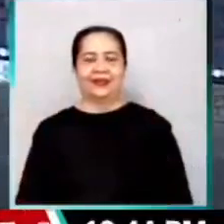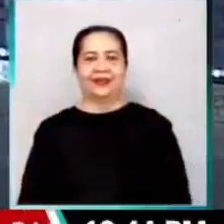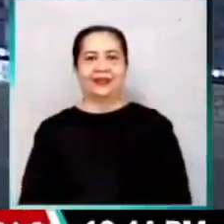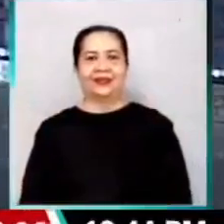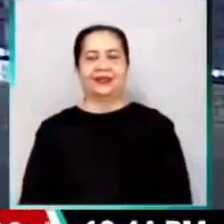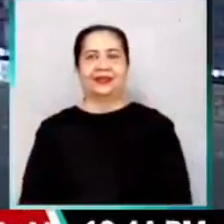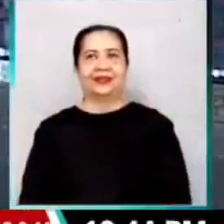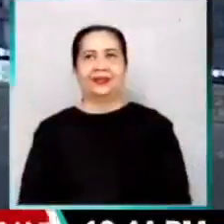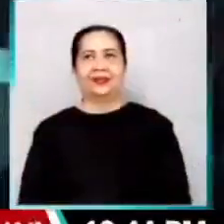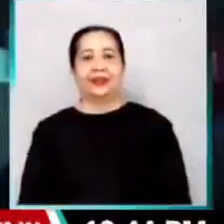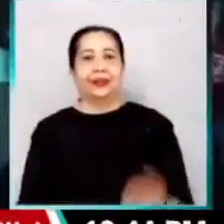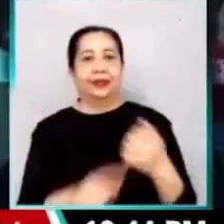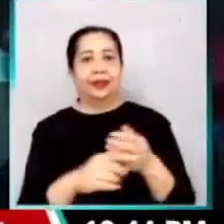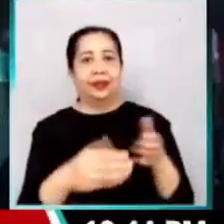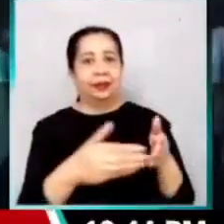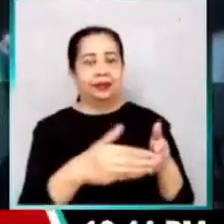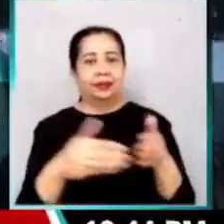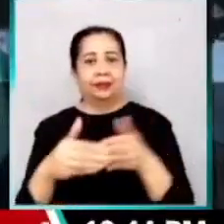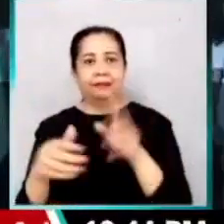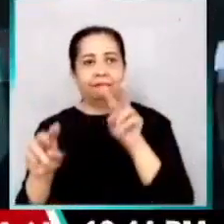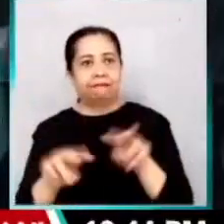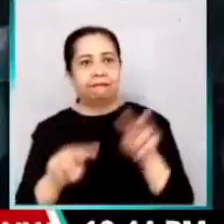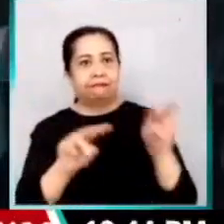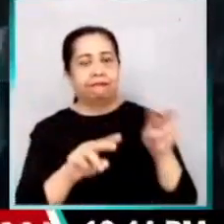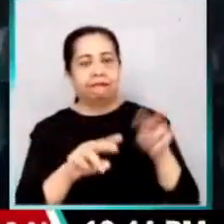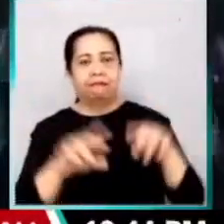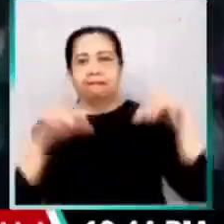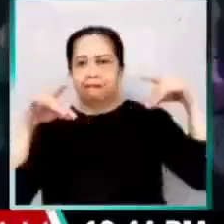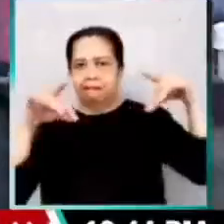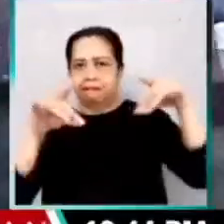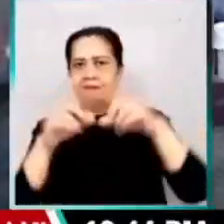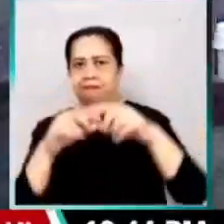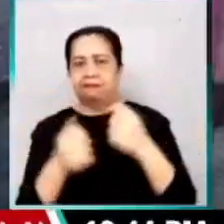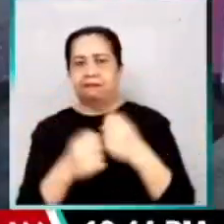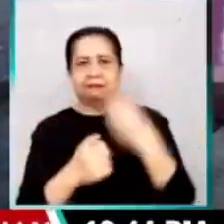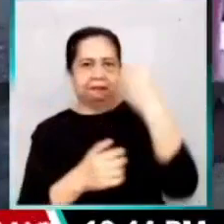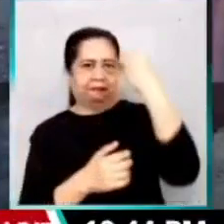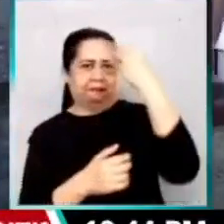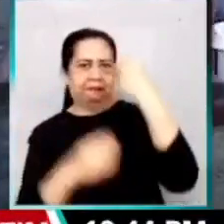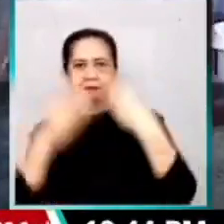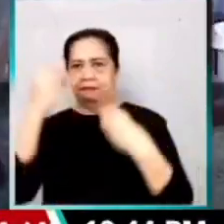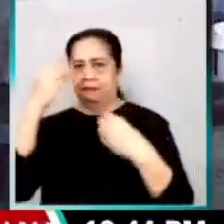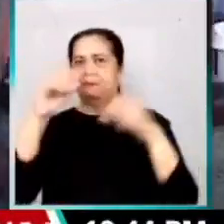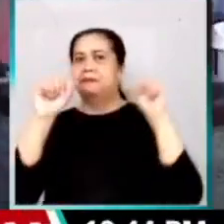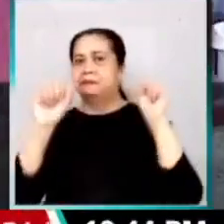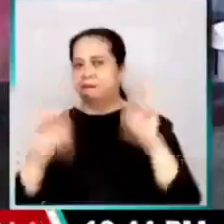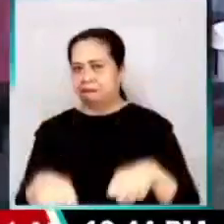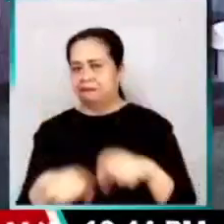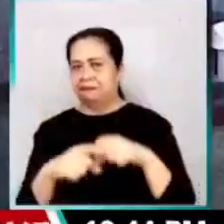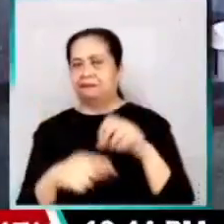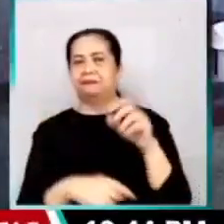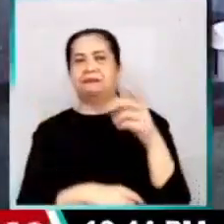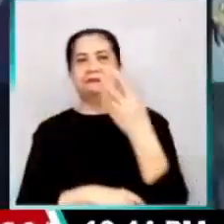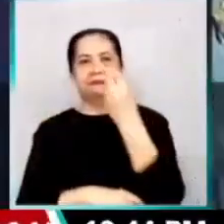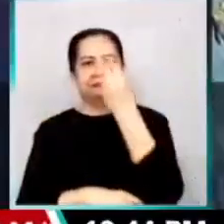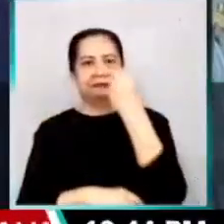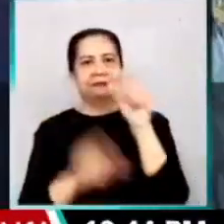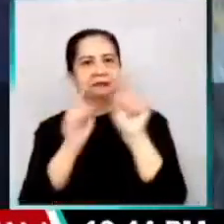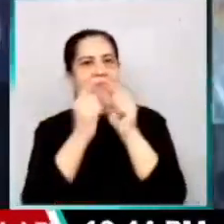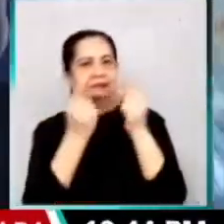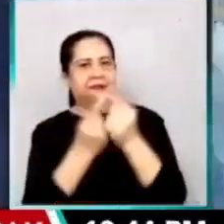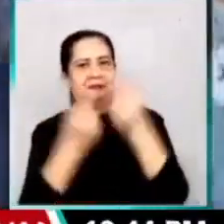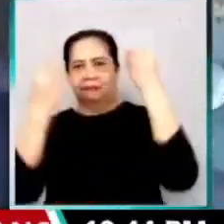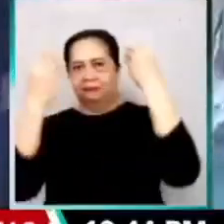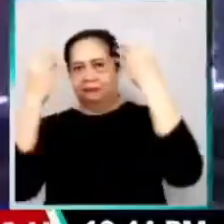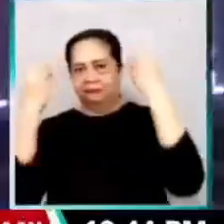Bawat sulok na iyong lingunin may mga pailaw. May photo corner rin kung saan pwede kayo mag-selfie o groovy kasama syempre